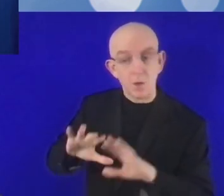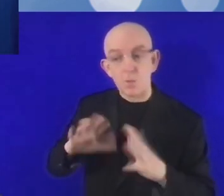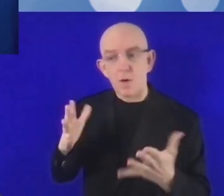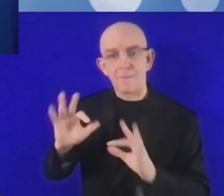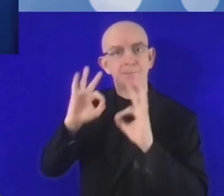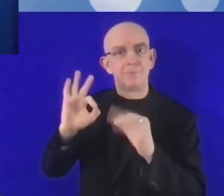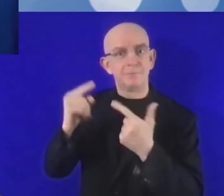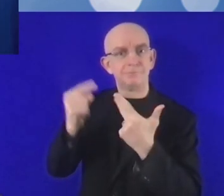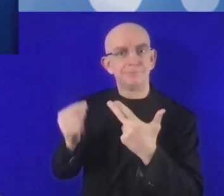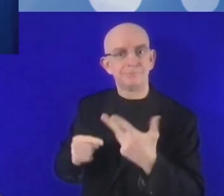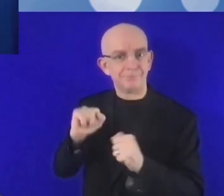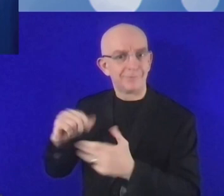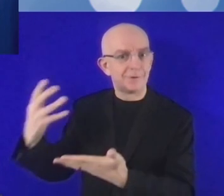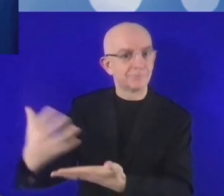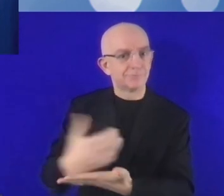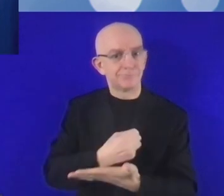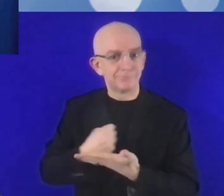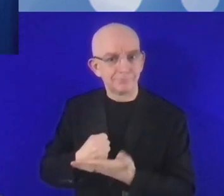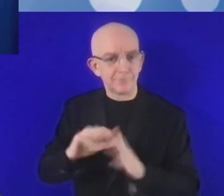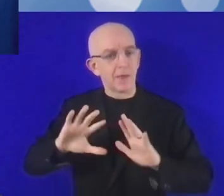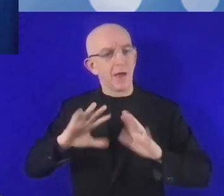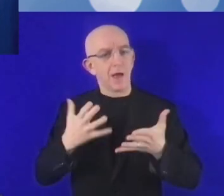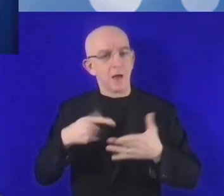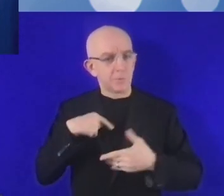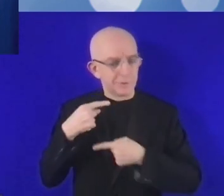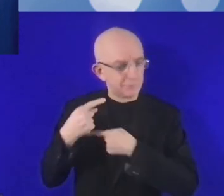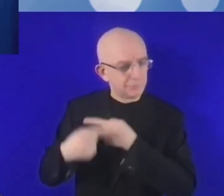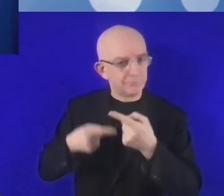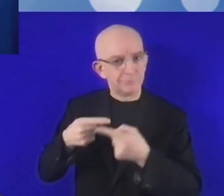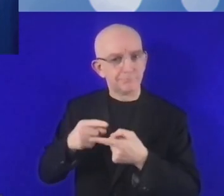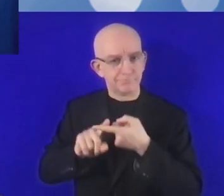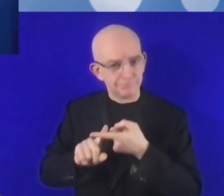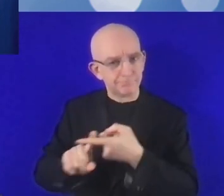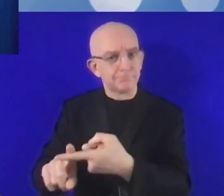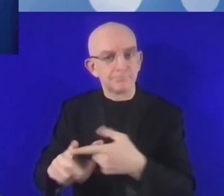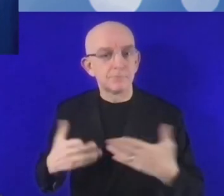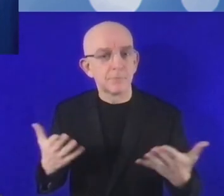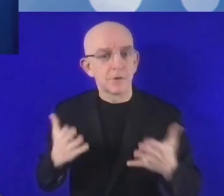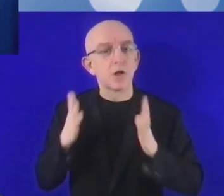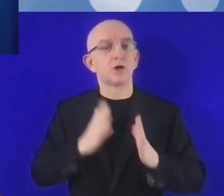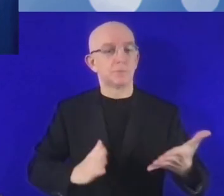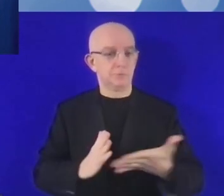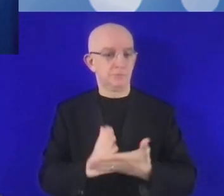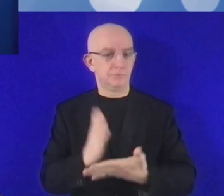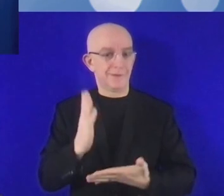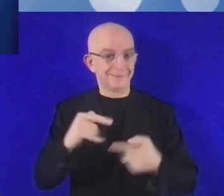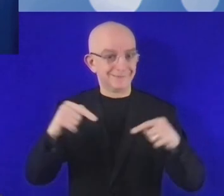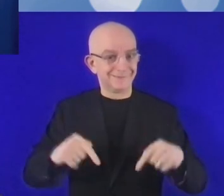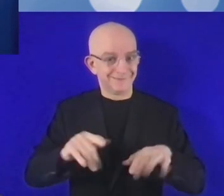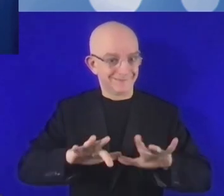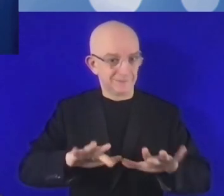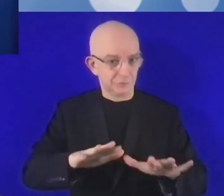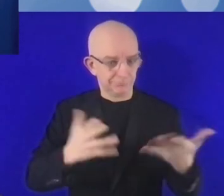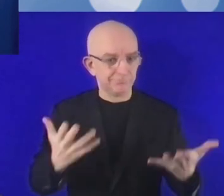是否能够相信这些新的技术？我们如何完全利用这个网络的潜